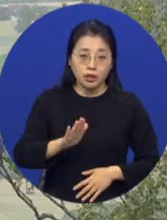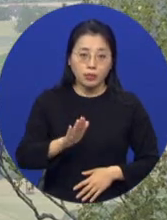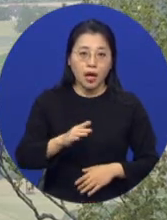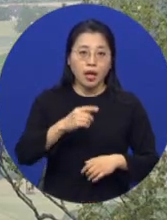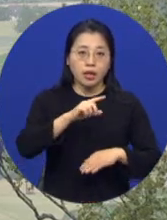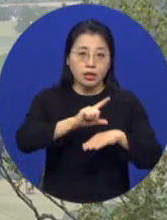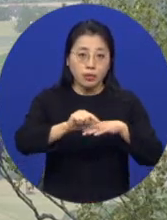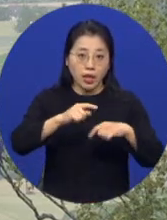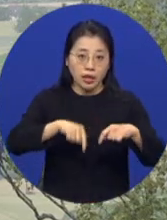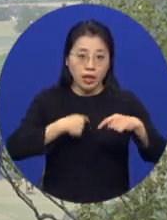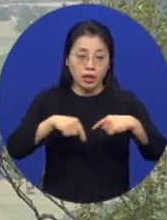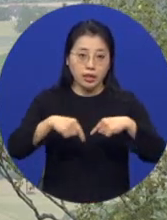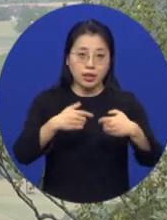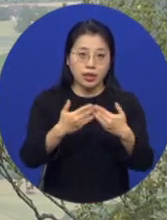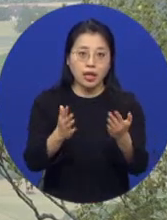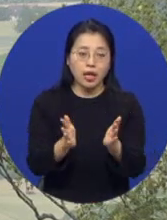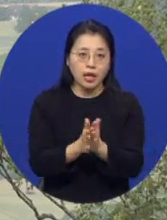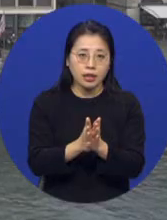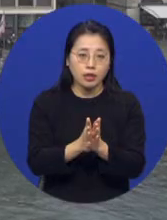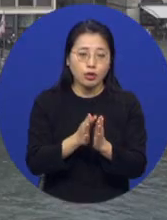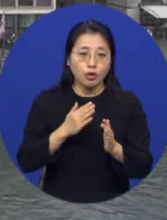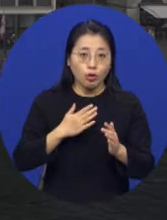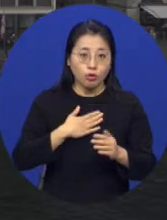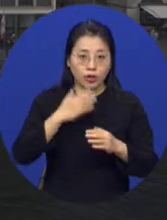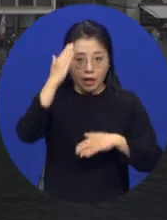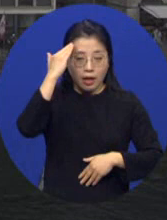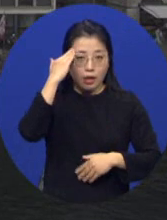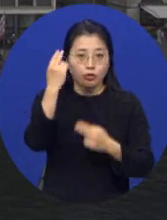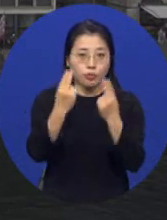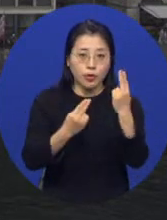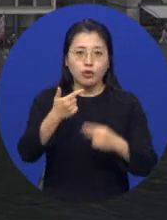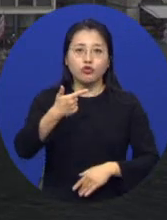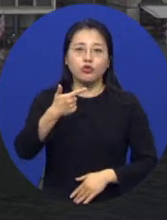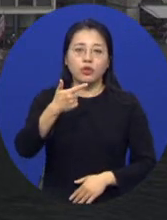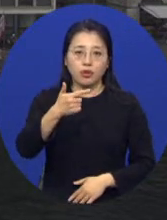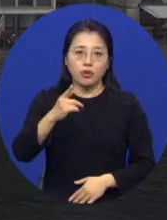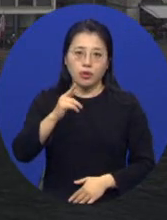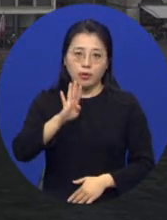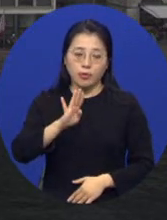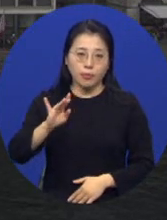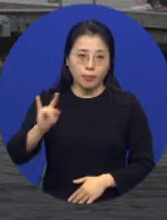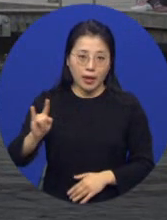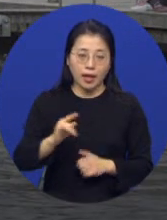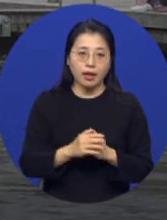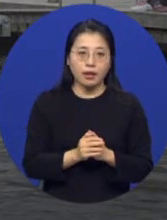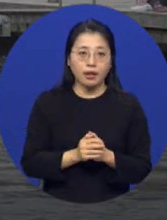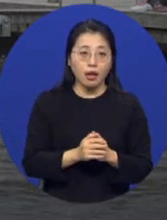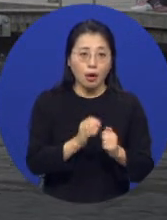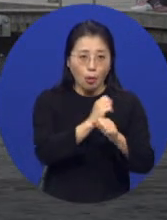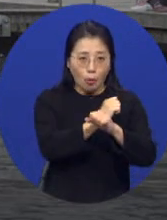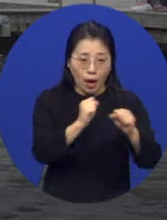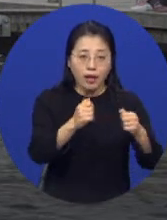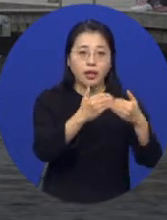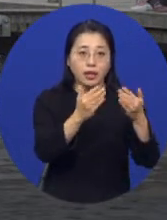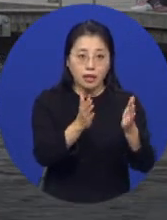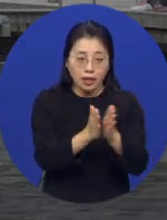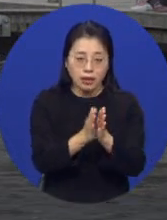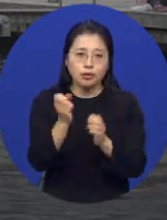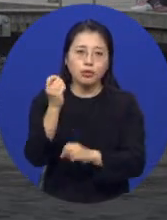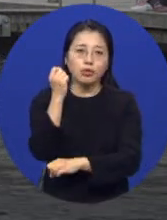2200개에 이릅니다 스위스의 지방자치 조직은 광역자치단체 칸톤과 기초단체